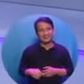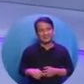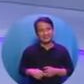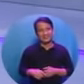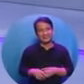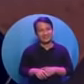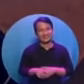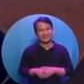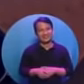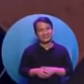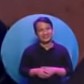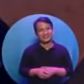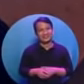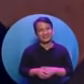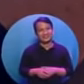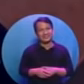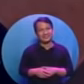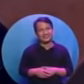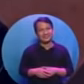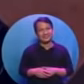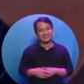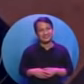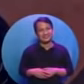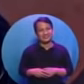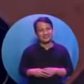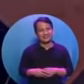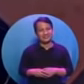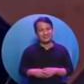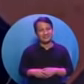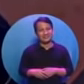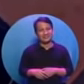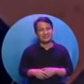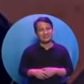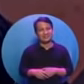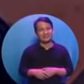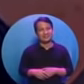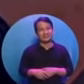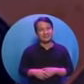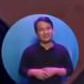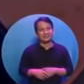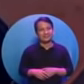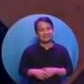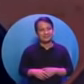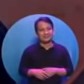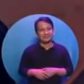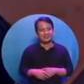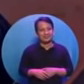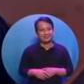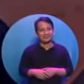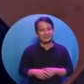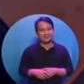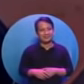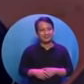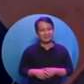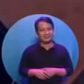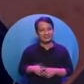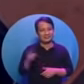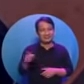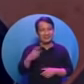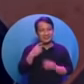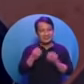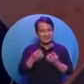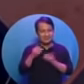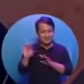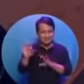Oh, tula, tula. Tingnan natin. Bakit ako naging si Ash na na-stuck kay Pikachu? Ang dami-dami kong